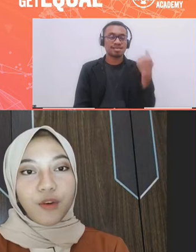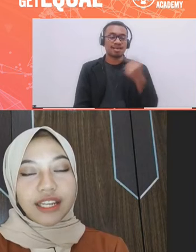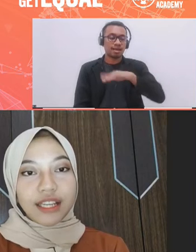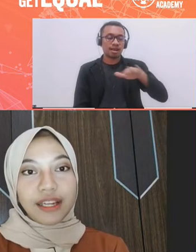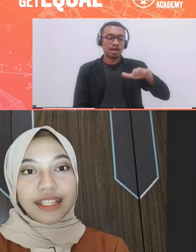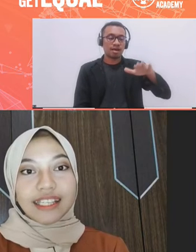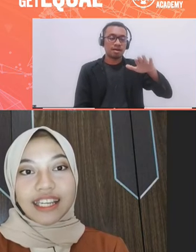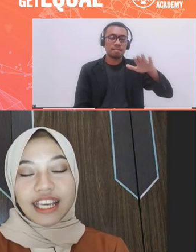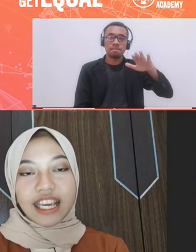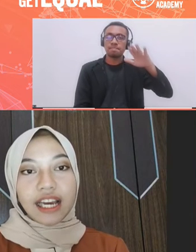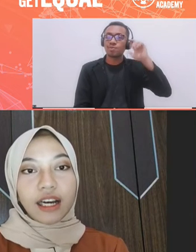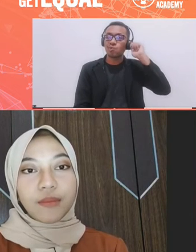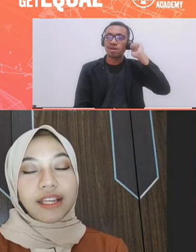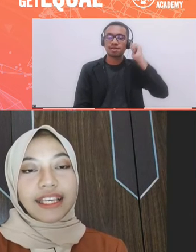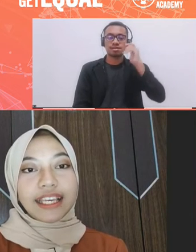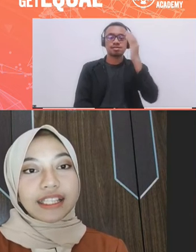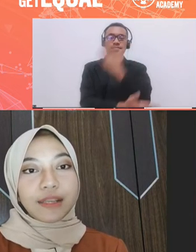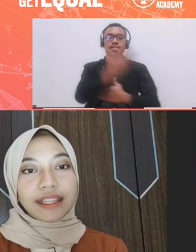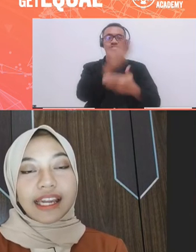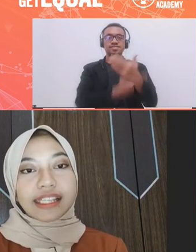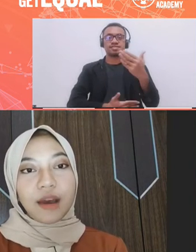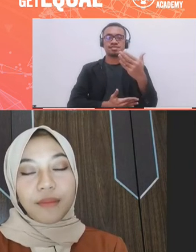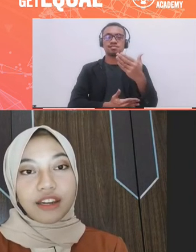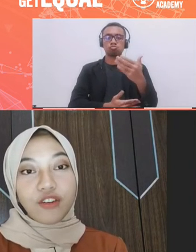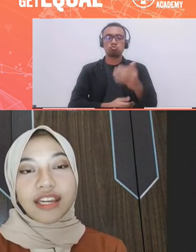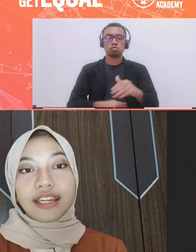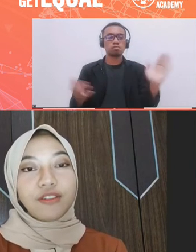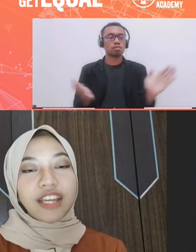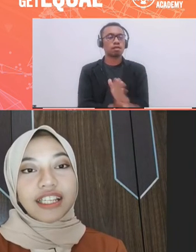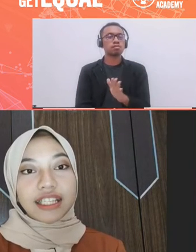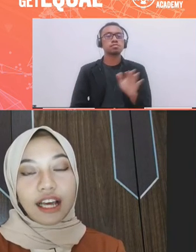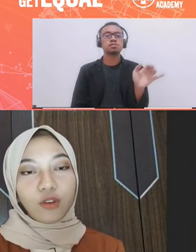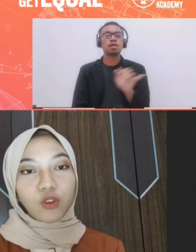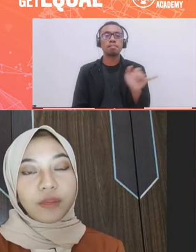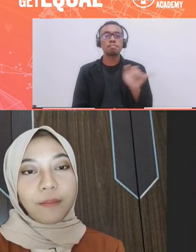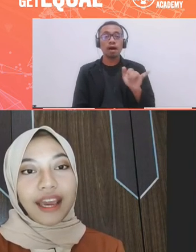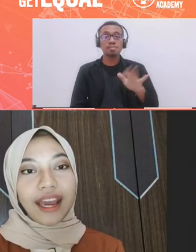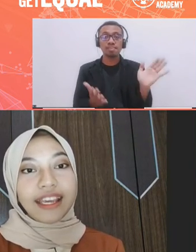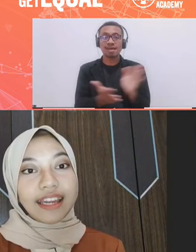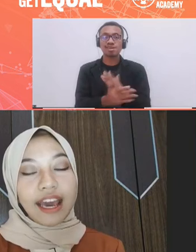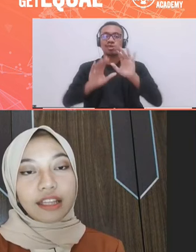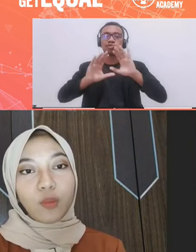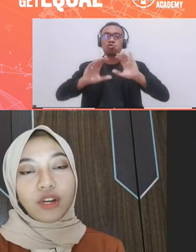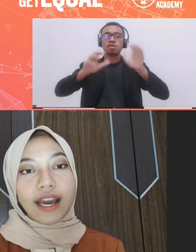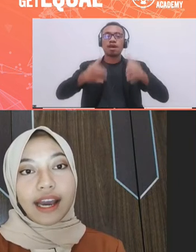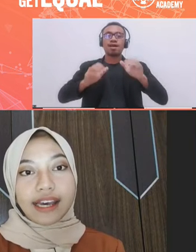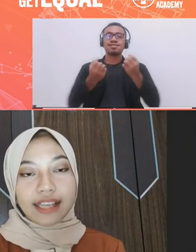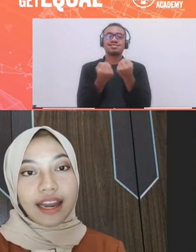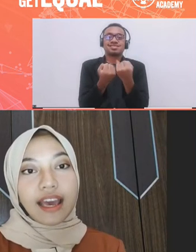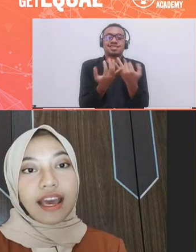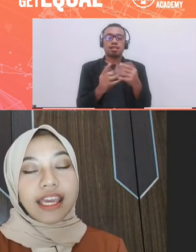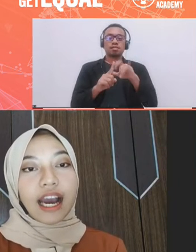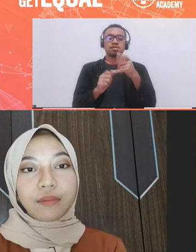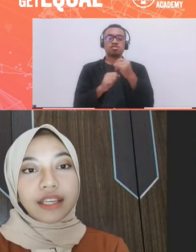anak perempuan disabilitas ini, memiliki kesempatan yang sama di dunia digital untuk menyampaikan ide ataupun